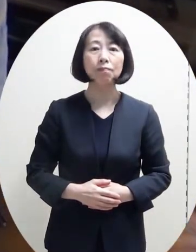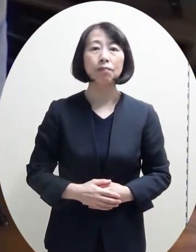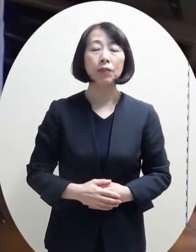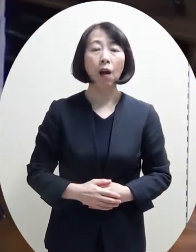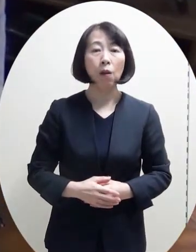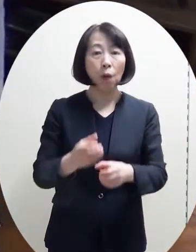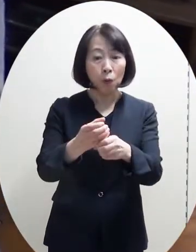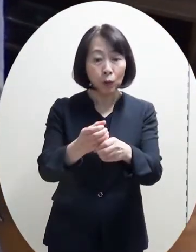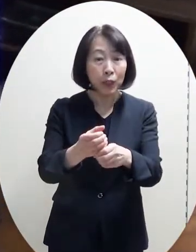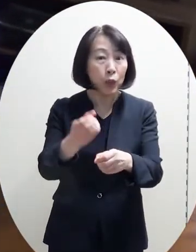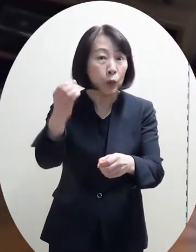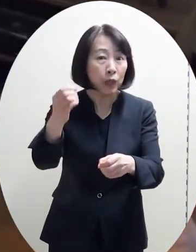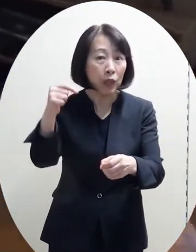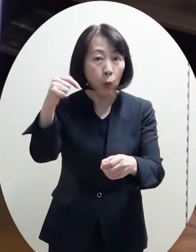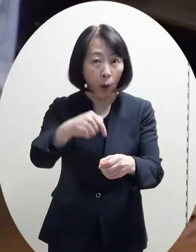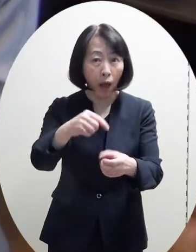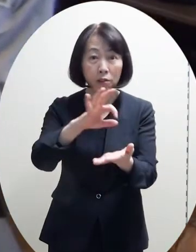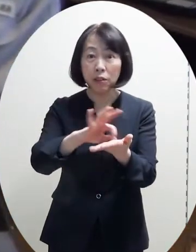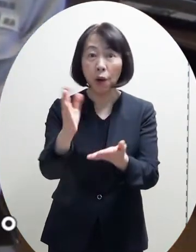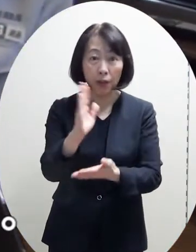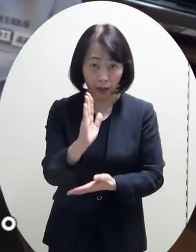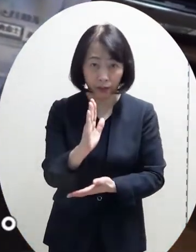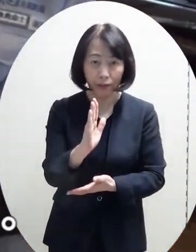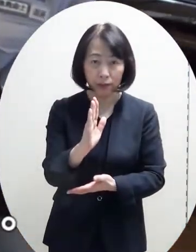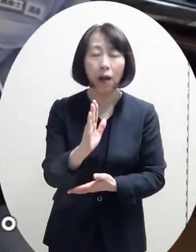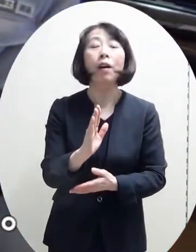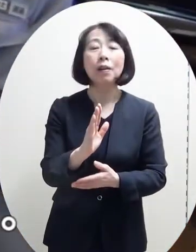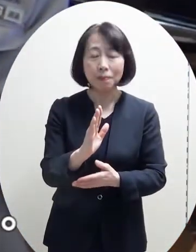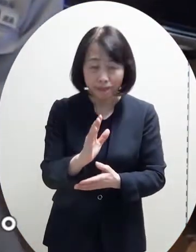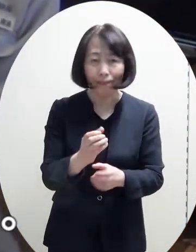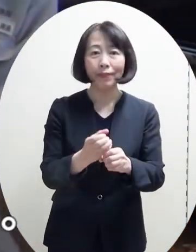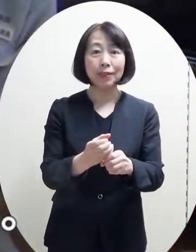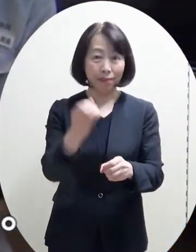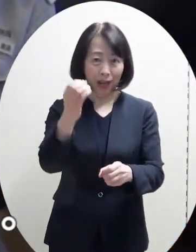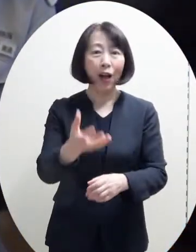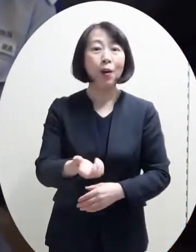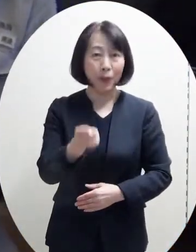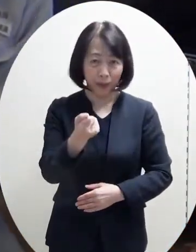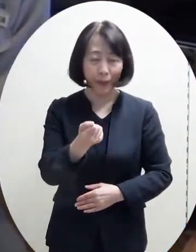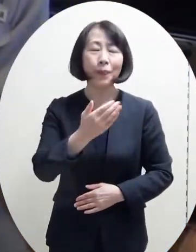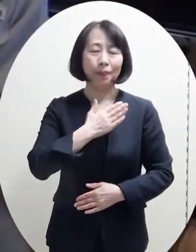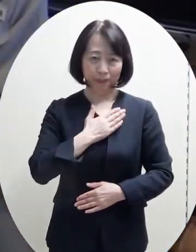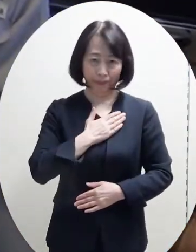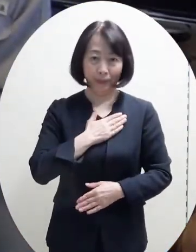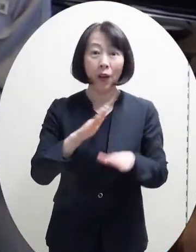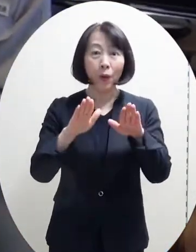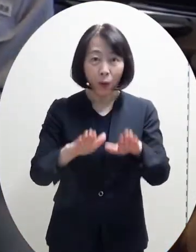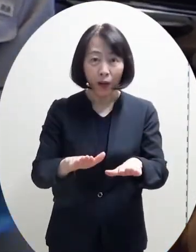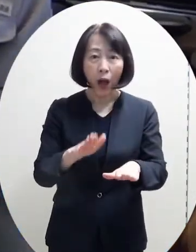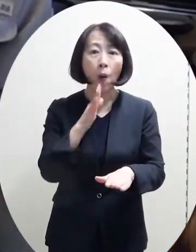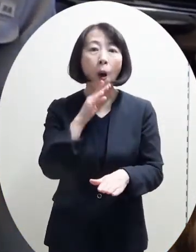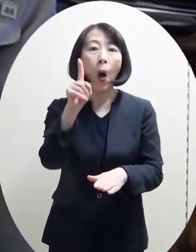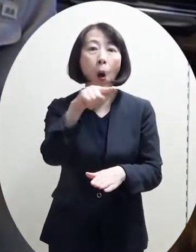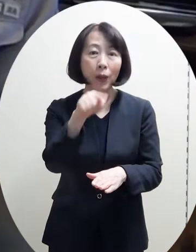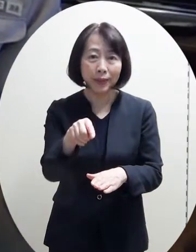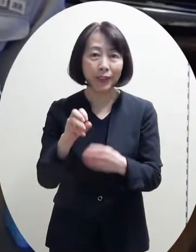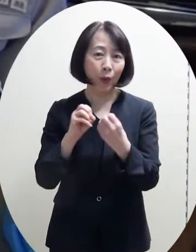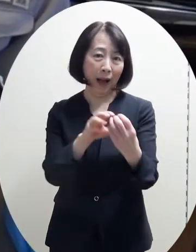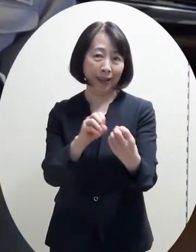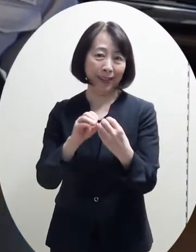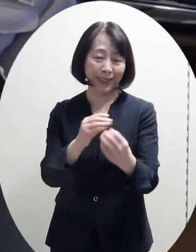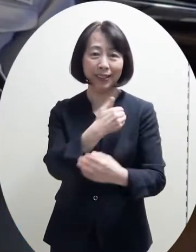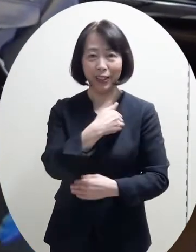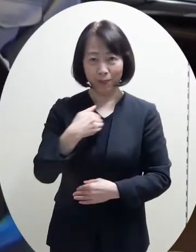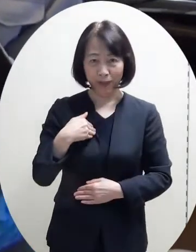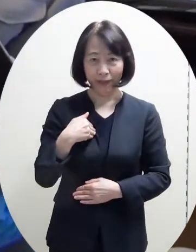緊急時安心キットは使わないんですか？ 緊急時安心キットをお持ちなんですね。今回はご本人さんもしっかりお話ができます